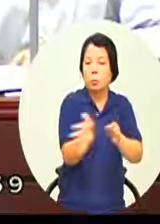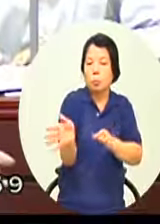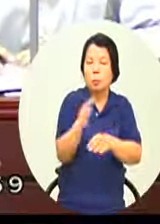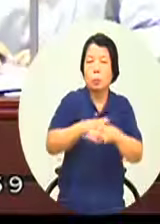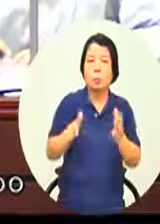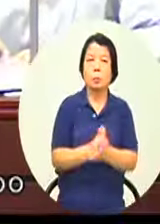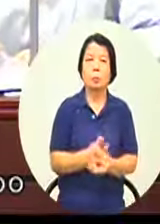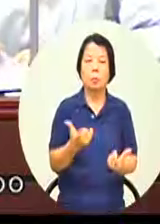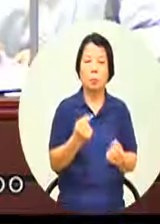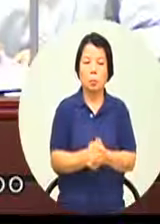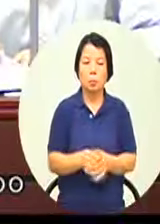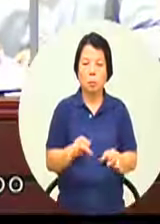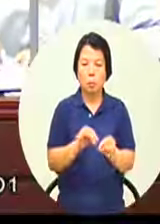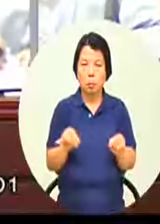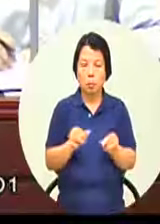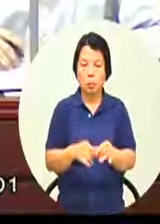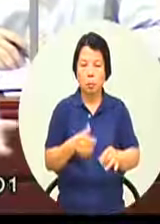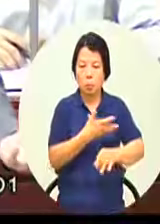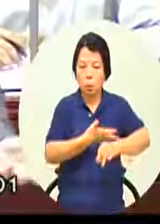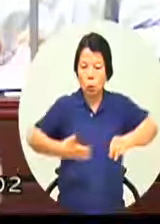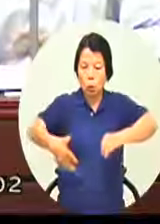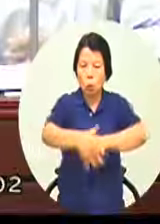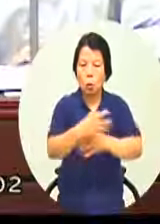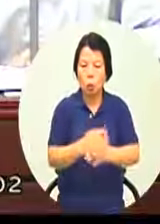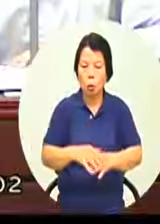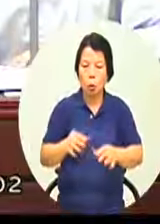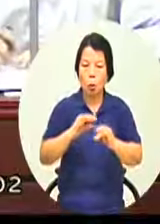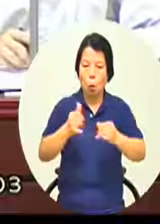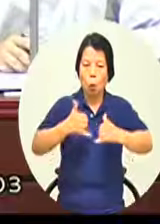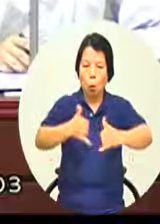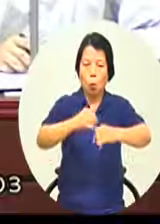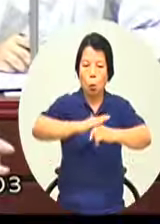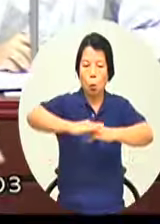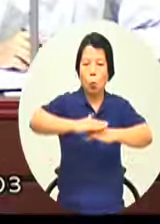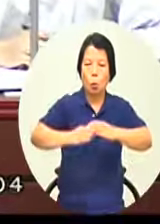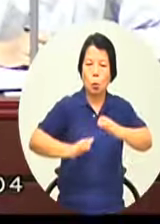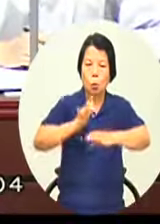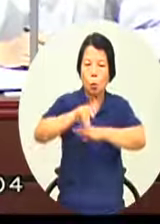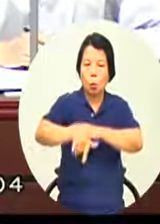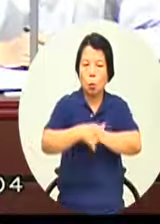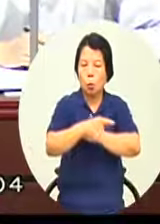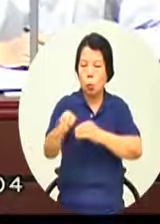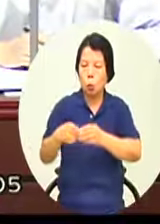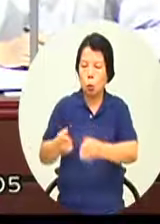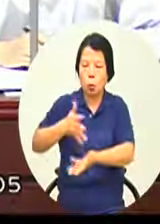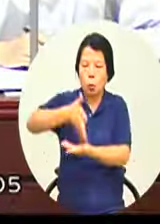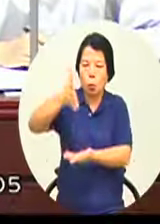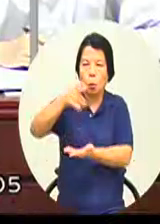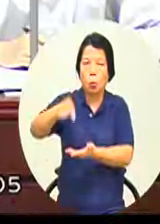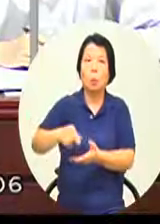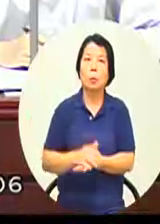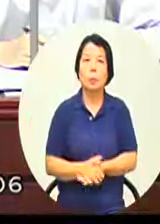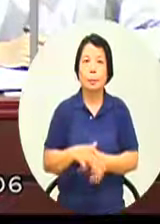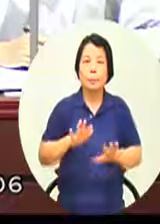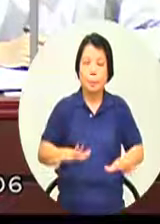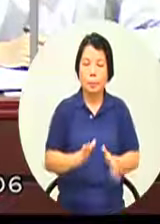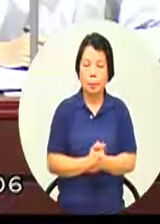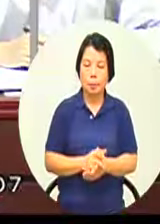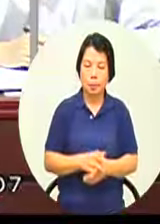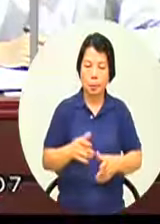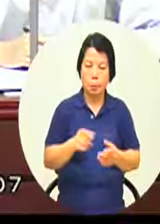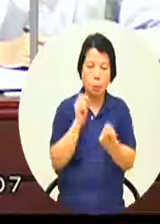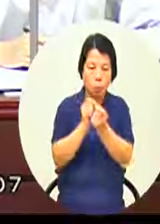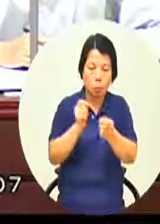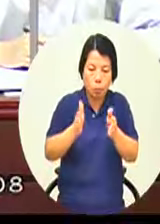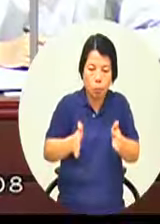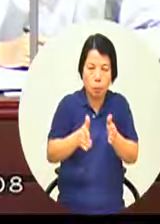着这个地势，它就从路面就流到这个蔚蓝海岸这个大楼这个地方。所以我们现在第一阶段要先做的